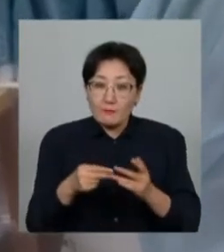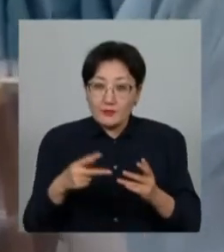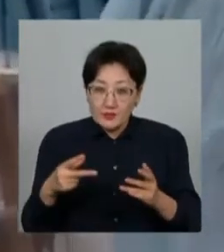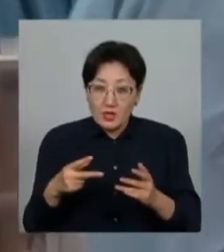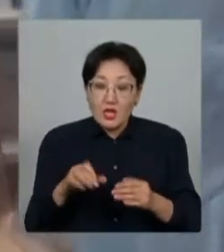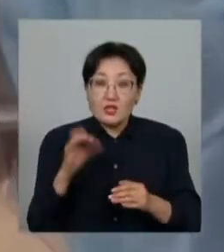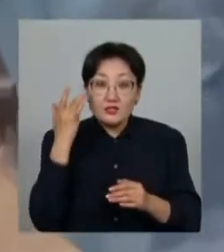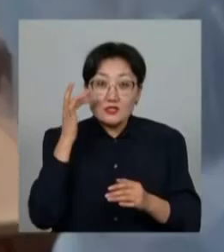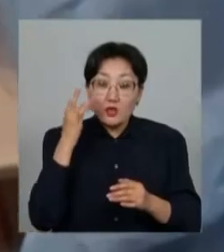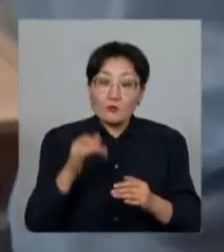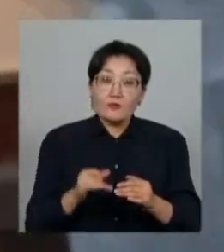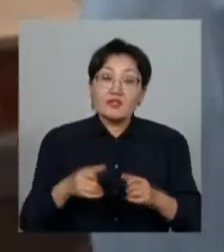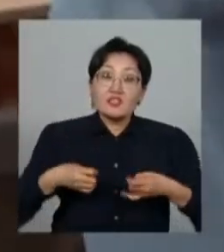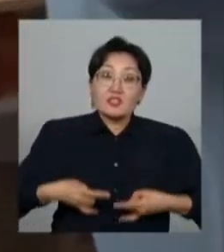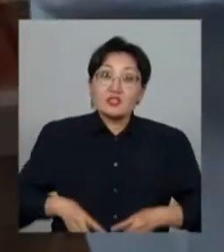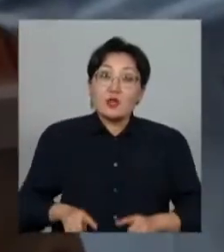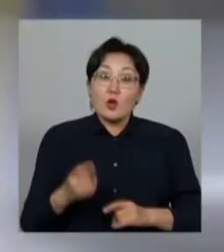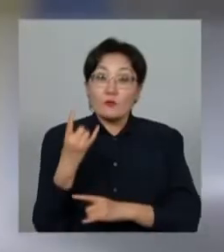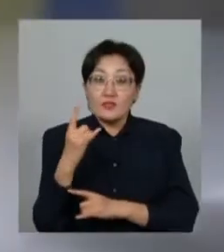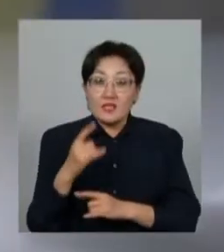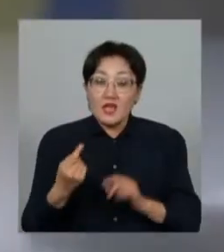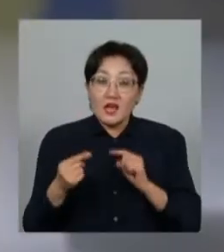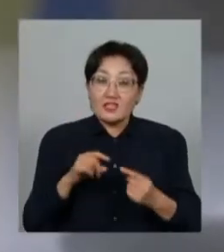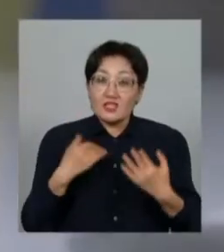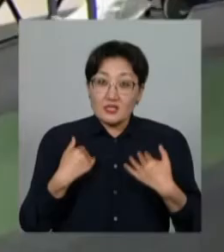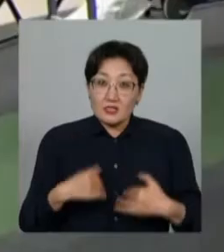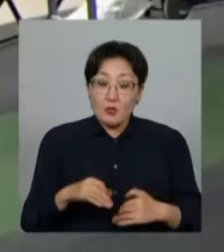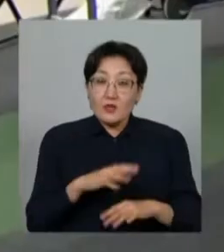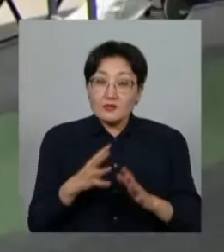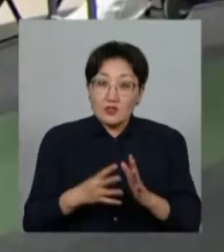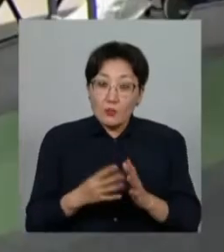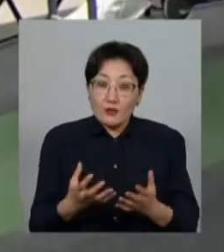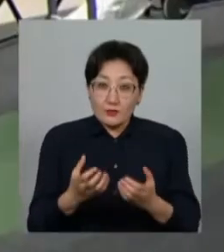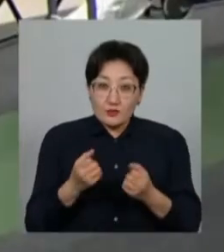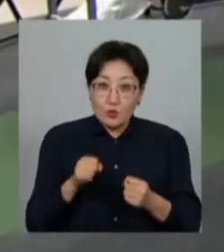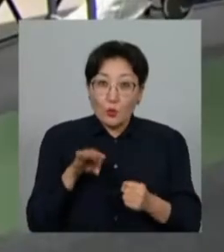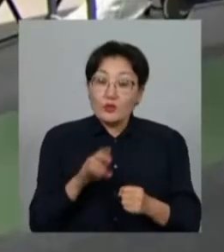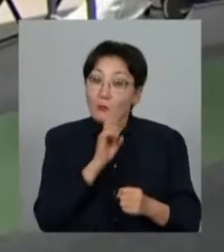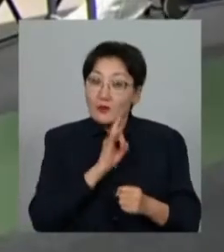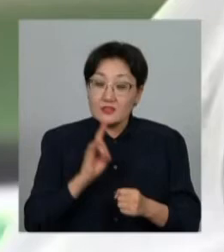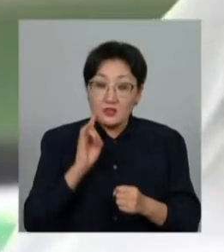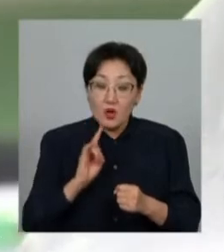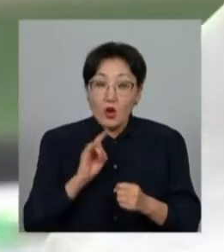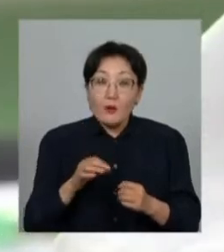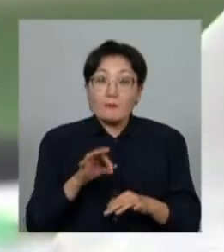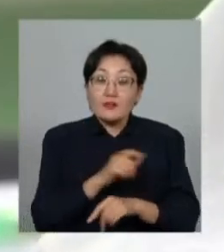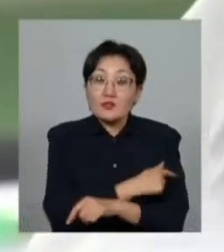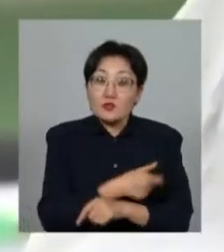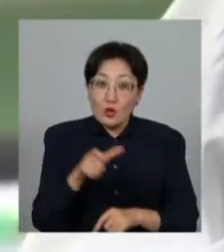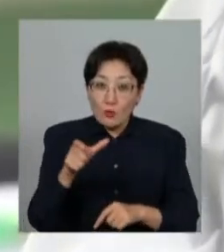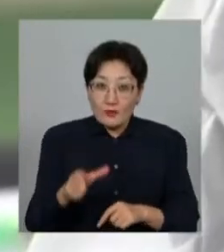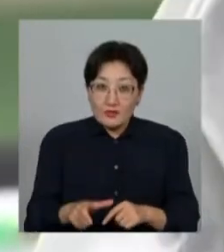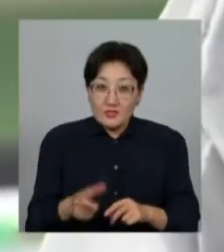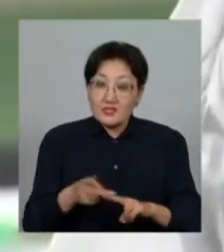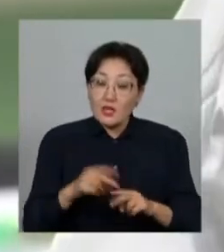В США тем временем родился младенец с антителами COVID-19, полученными от матери. По словам педиатров штата